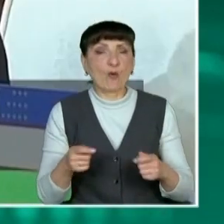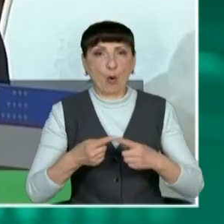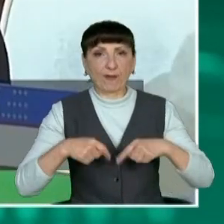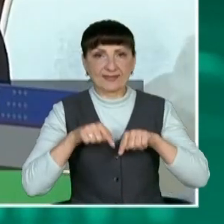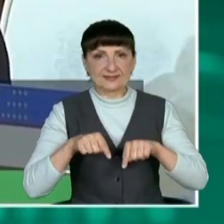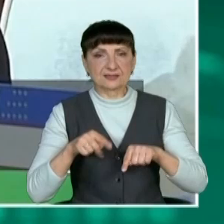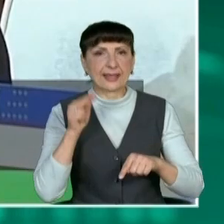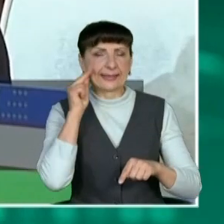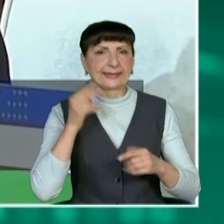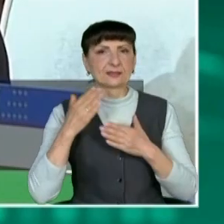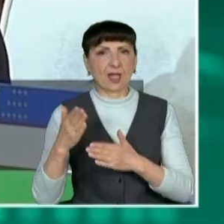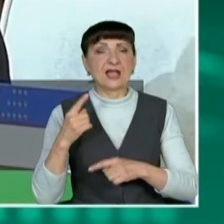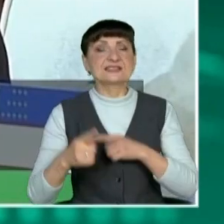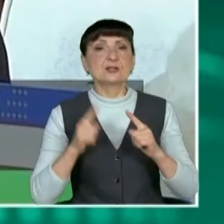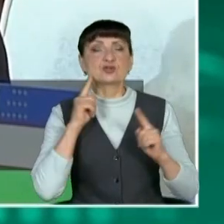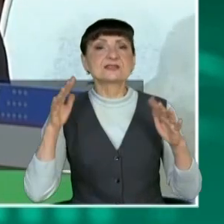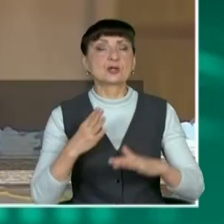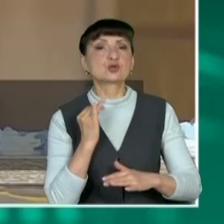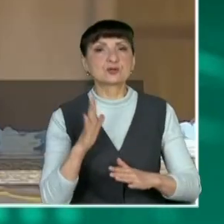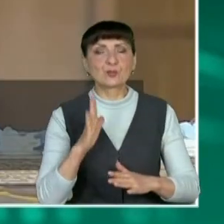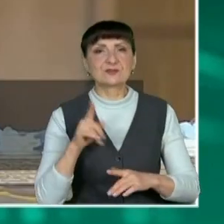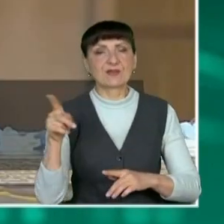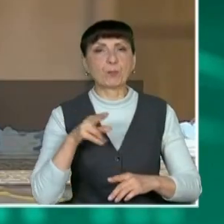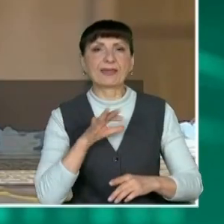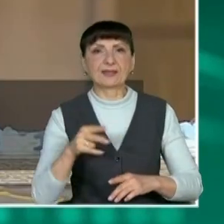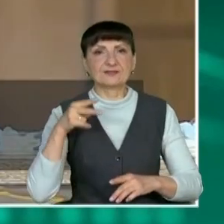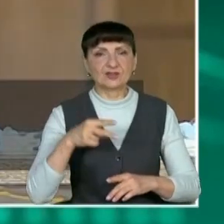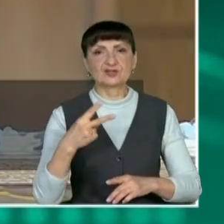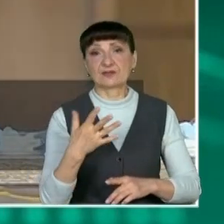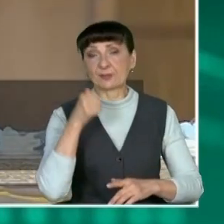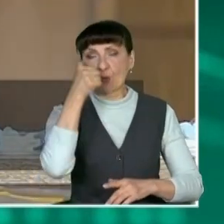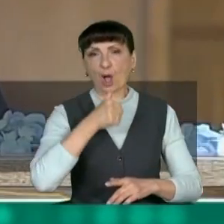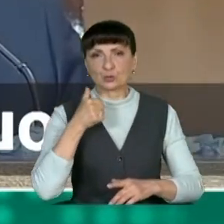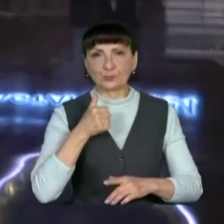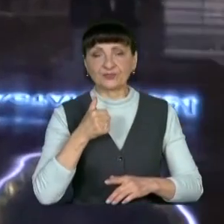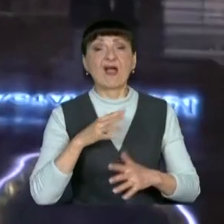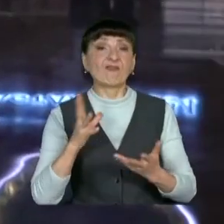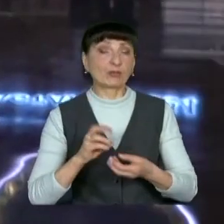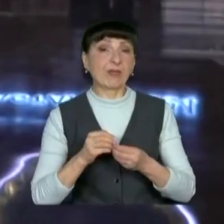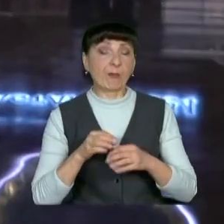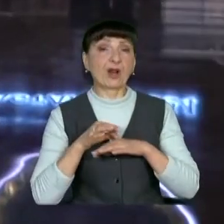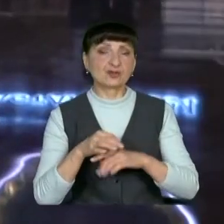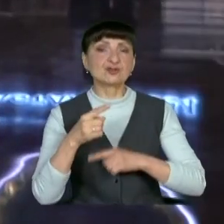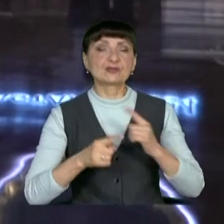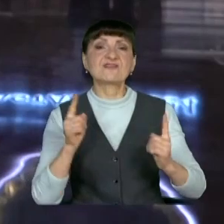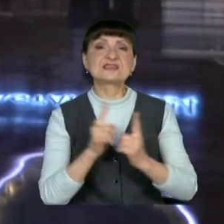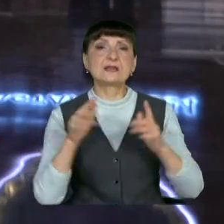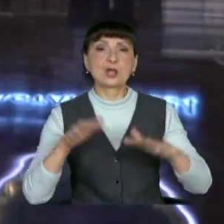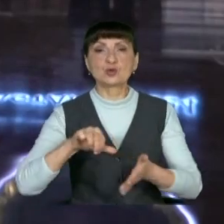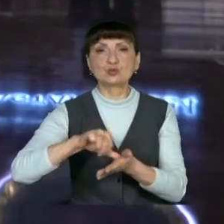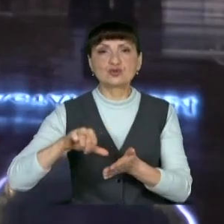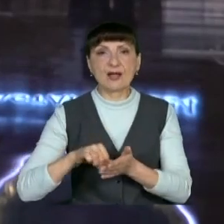организации Китаю. Следующее заседание ШОС пройдет в Пекине в 2025 году. Вот так прошла очередная встреча